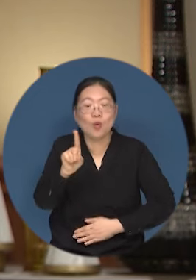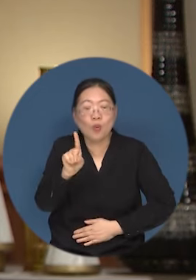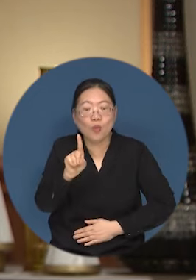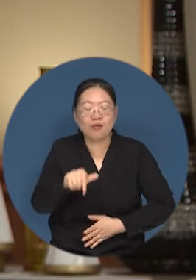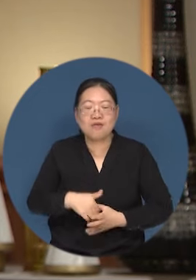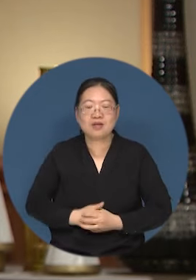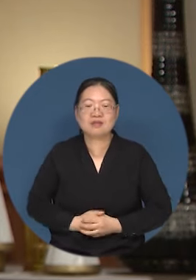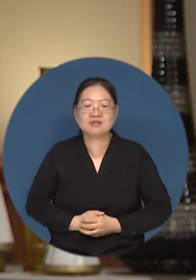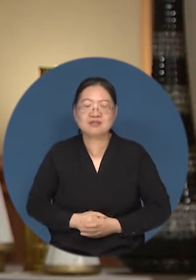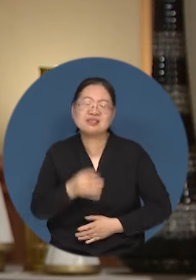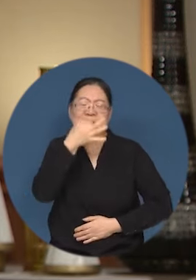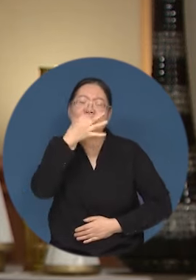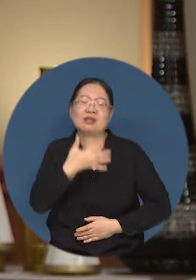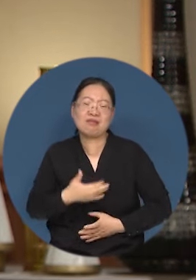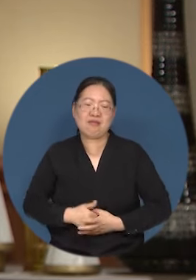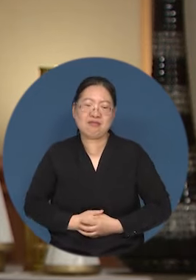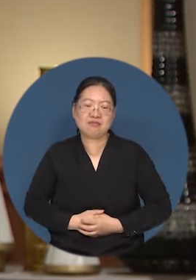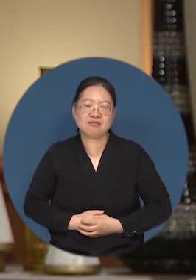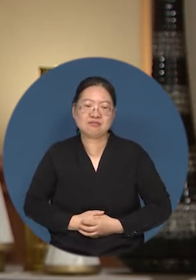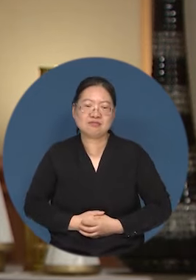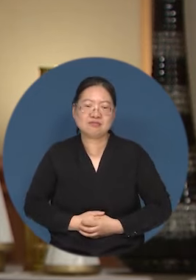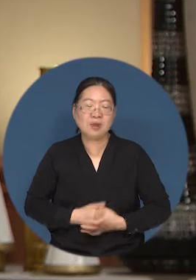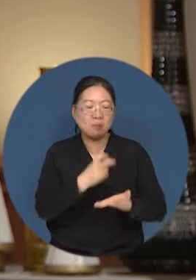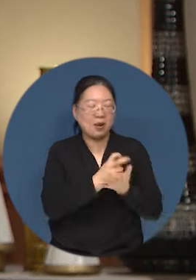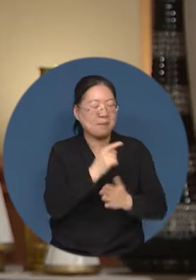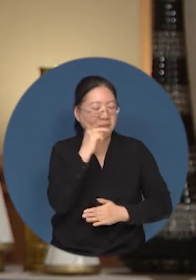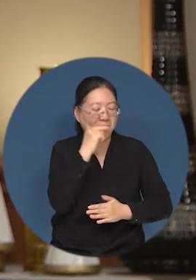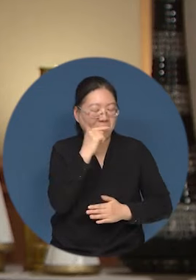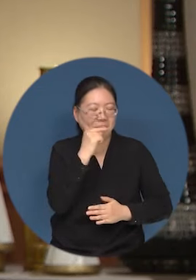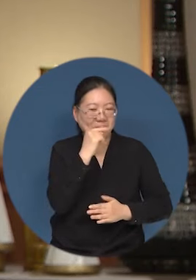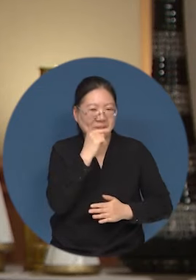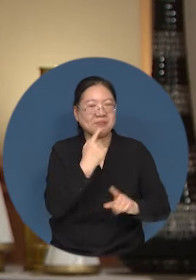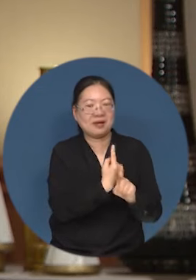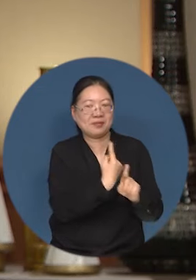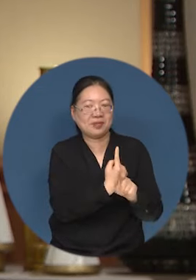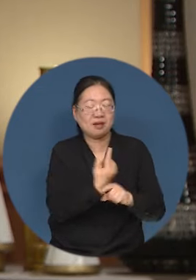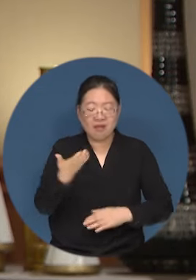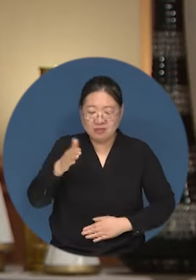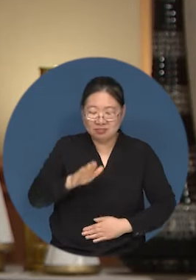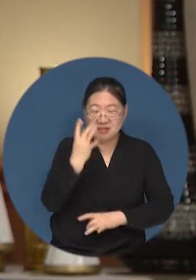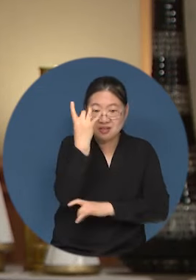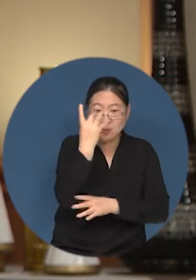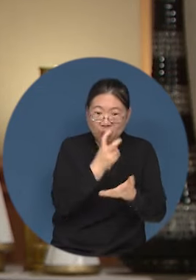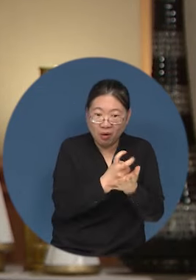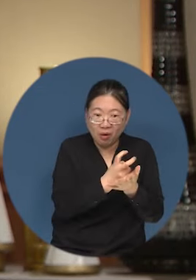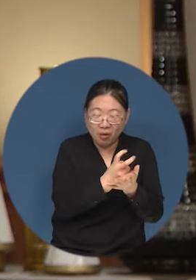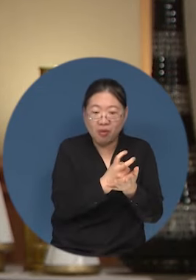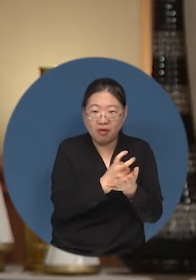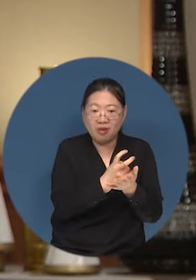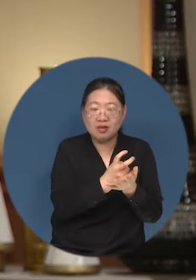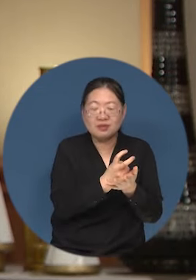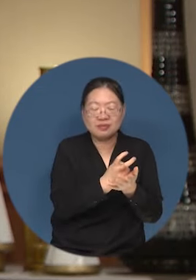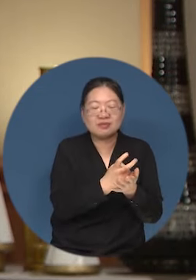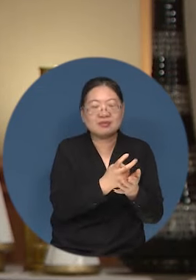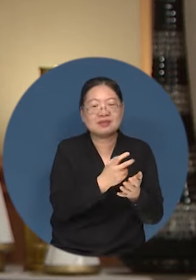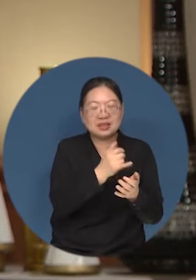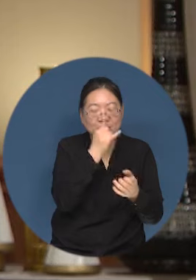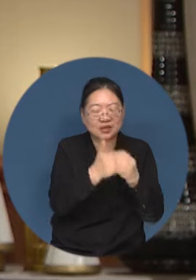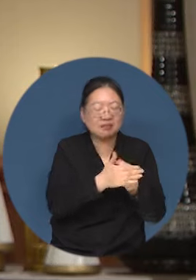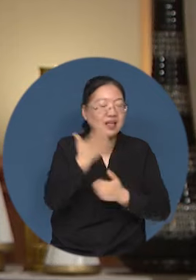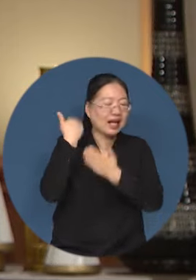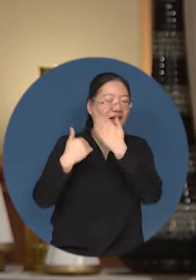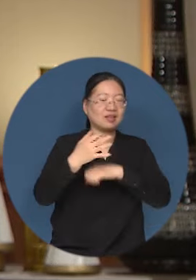아주 힘들게 됐죠. 까다롭게 만들었어요. 네네. 그러나 아무튼 기존의 법을 통해서 해오고 있는 것이 있군요. 아직도. 네,